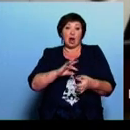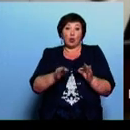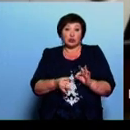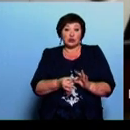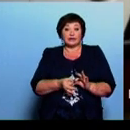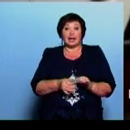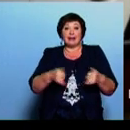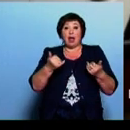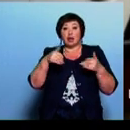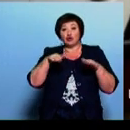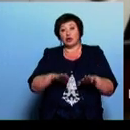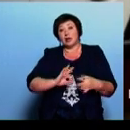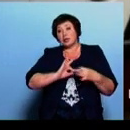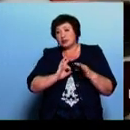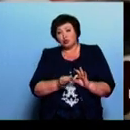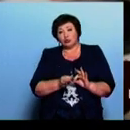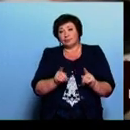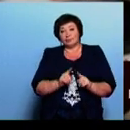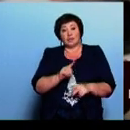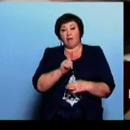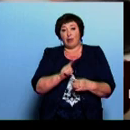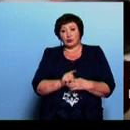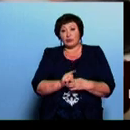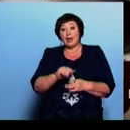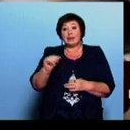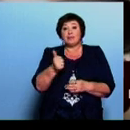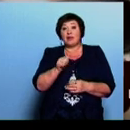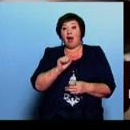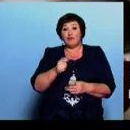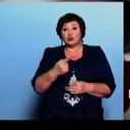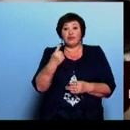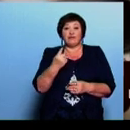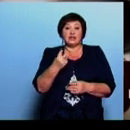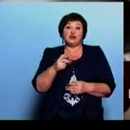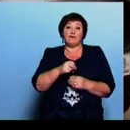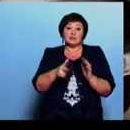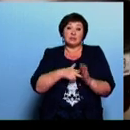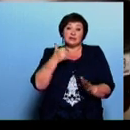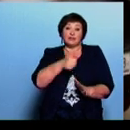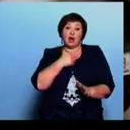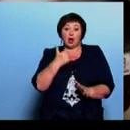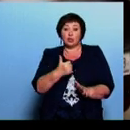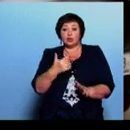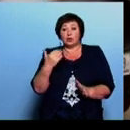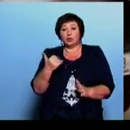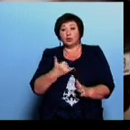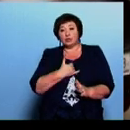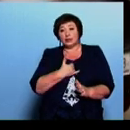сложных и каких-то спорных вопросов. С 1 августа 2018 года у нас внедрена система